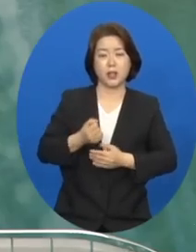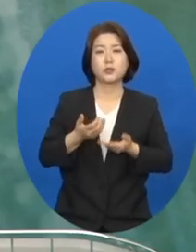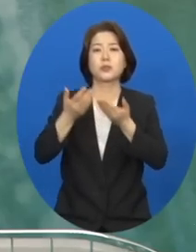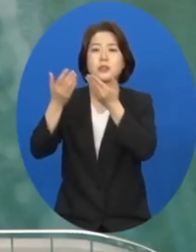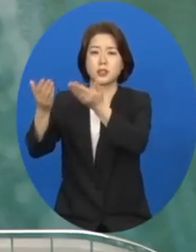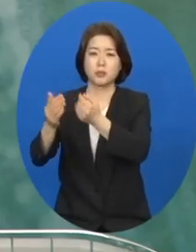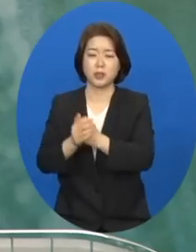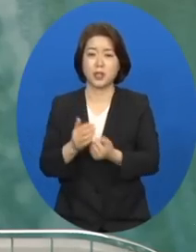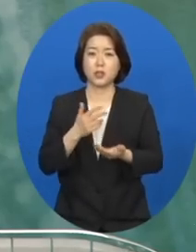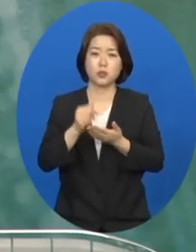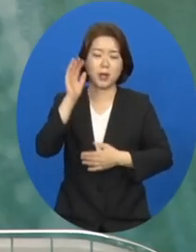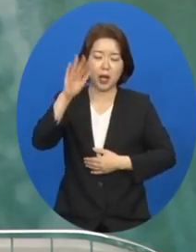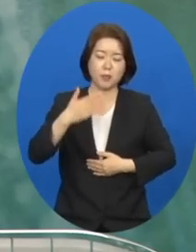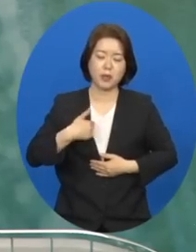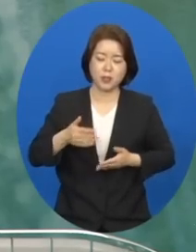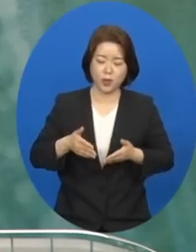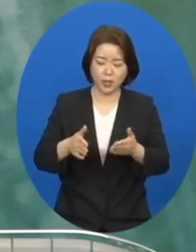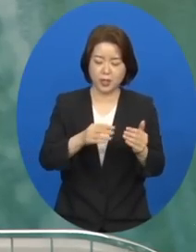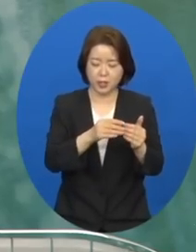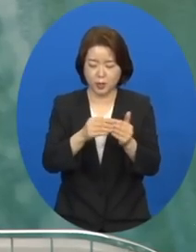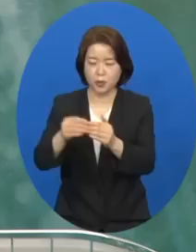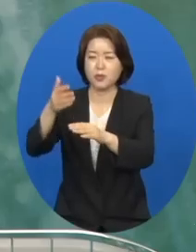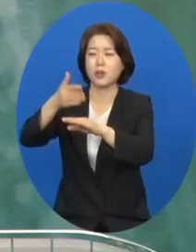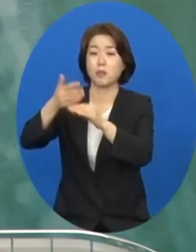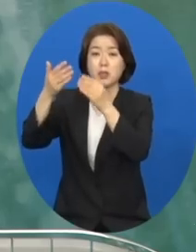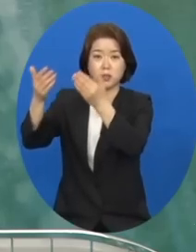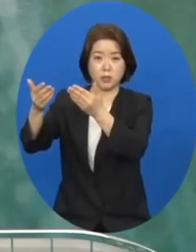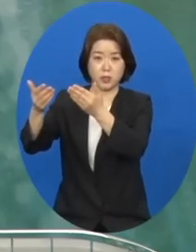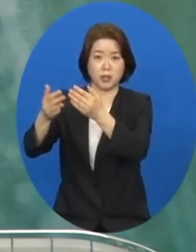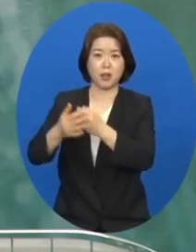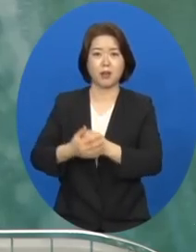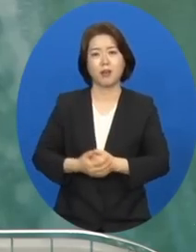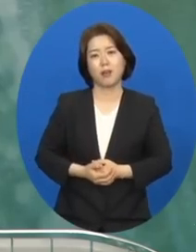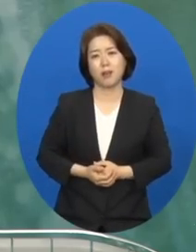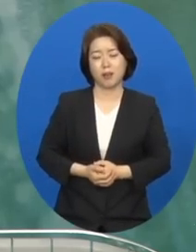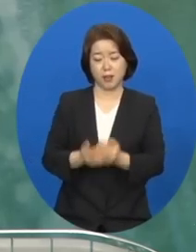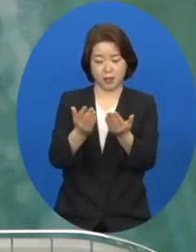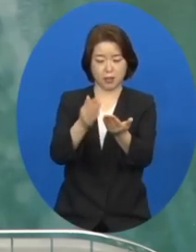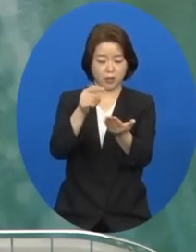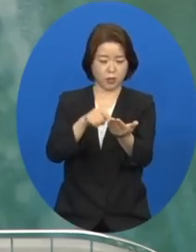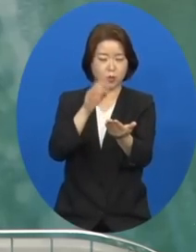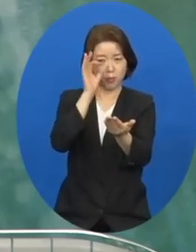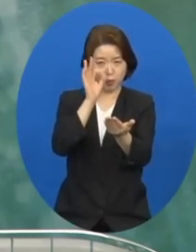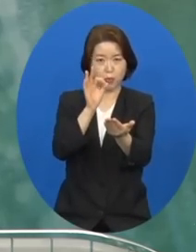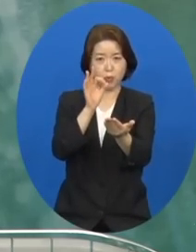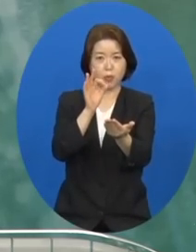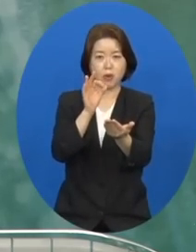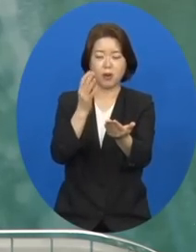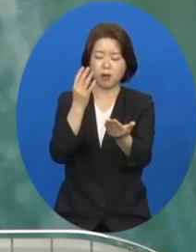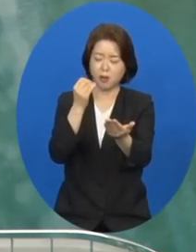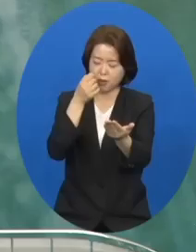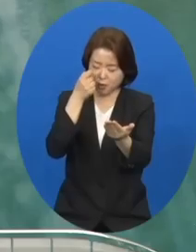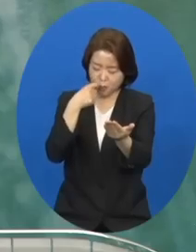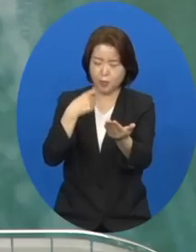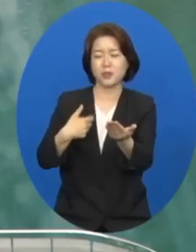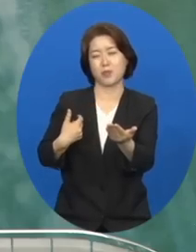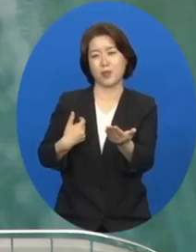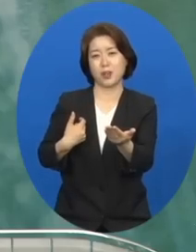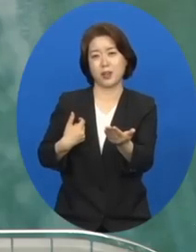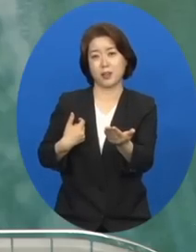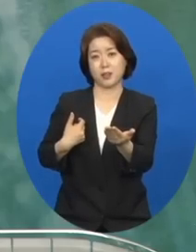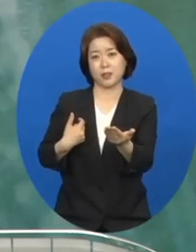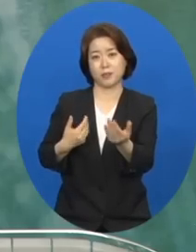저의 길을 인도해 주셔서 감사합니다 제가 그 봉투를 보고 얼마나 울었는지 몰라요